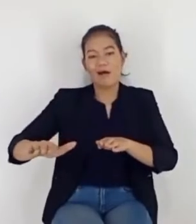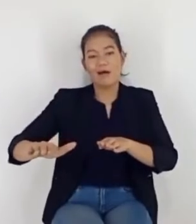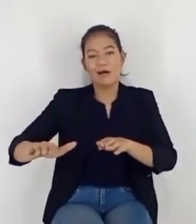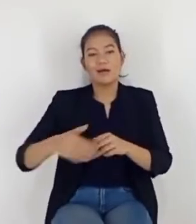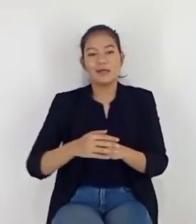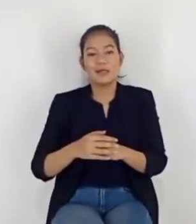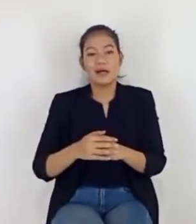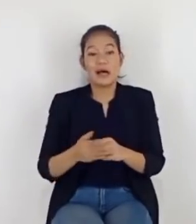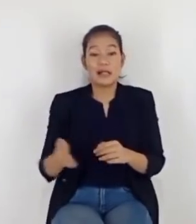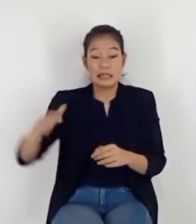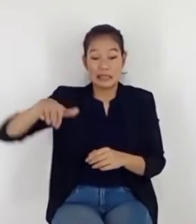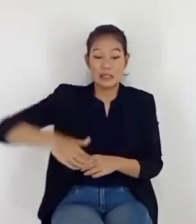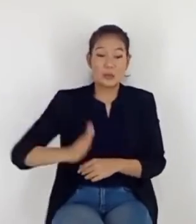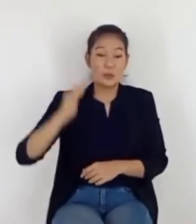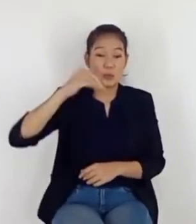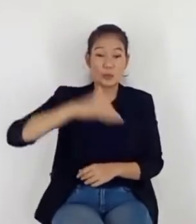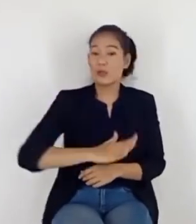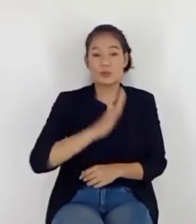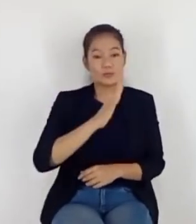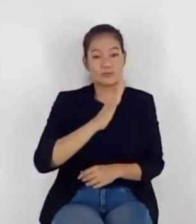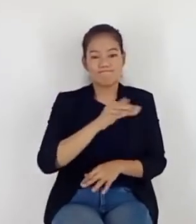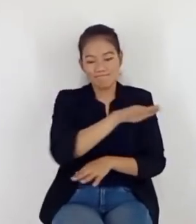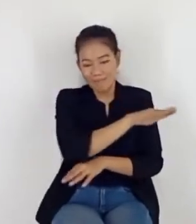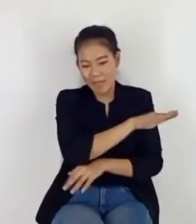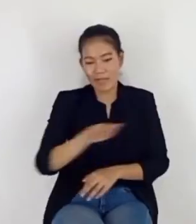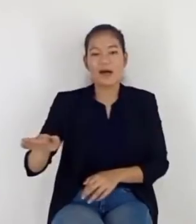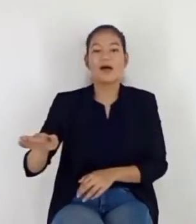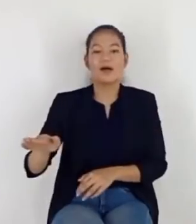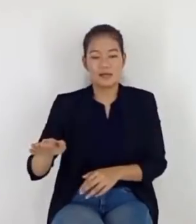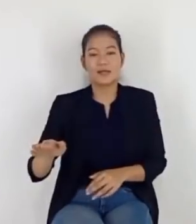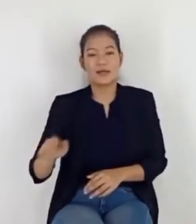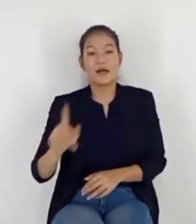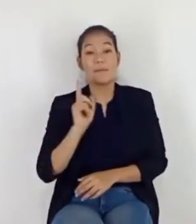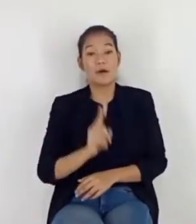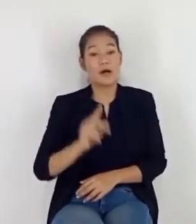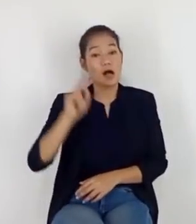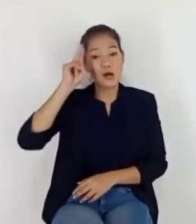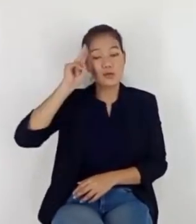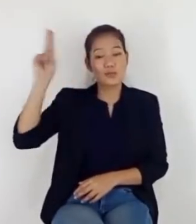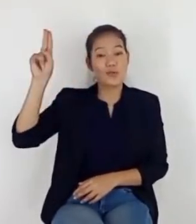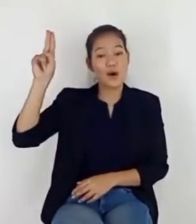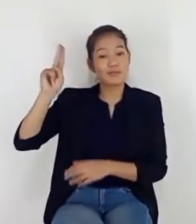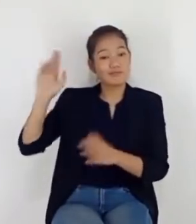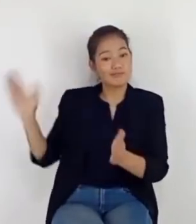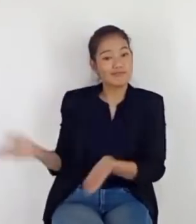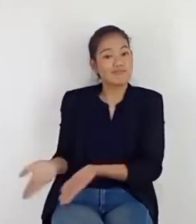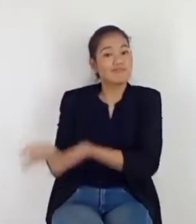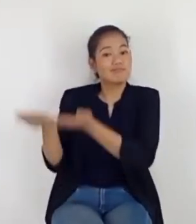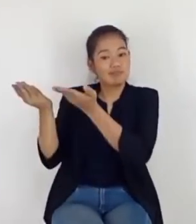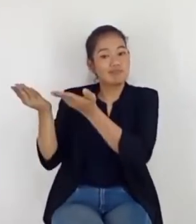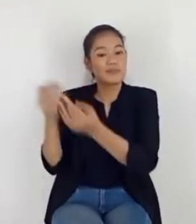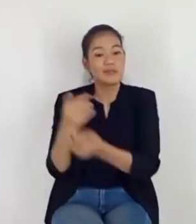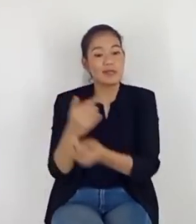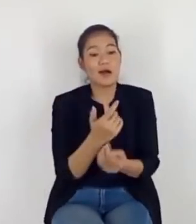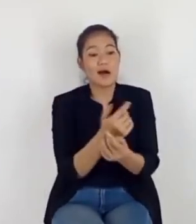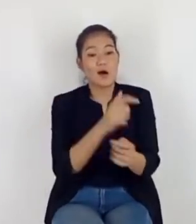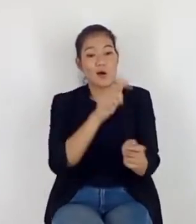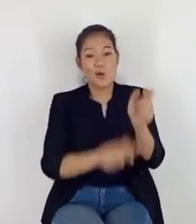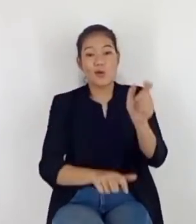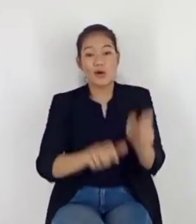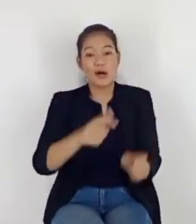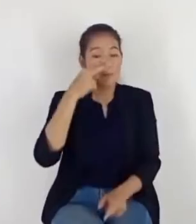yang berlekuk-lekuk menjadi dataran. Maka kemuliaan Tuhan akan dinyatakan dan seluruh umat manusia